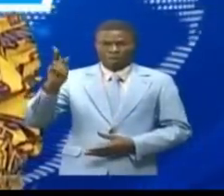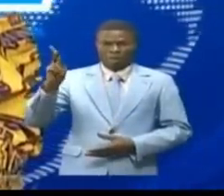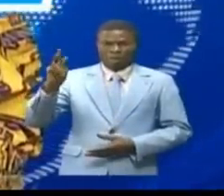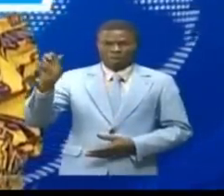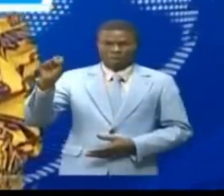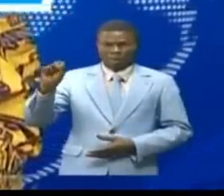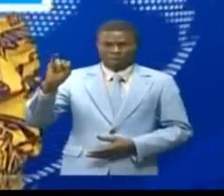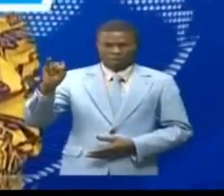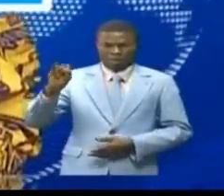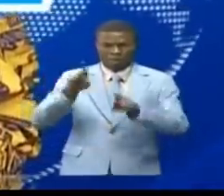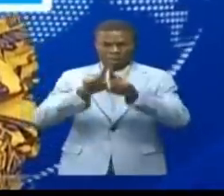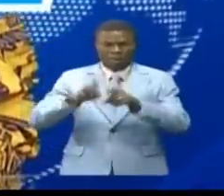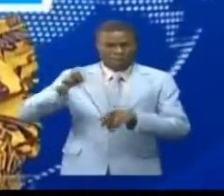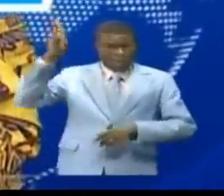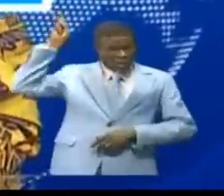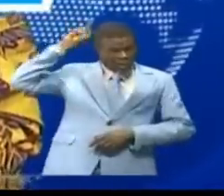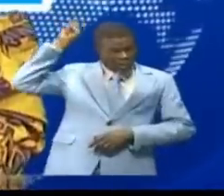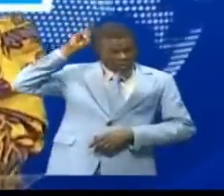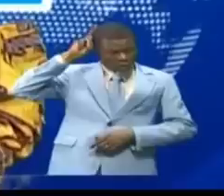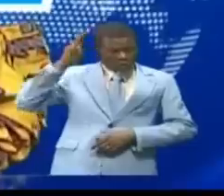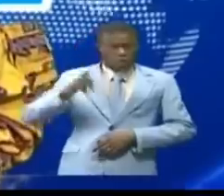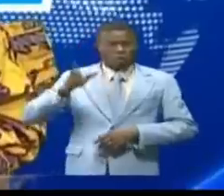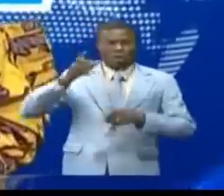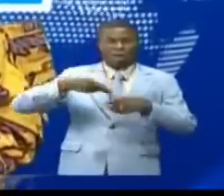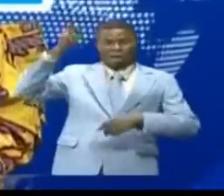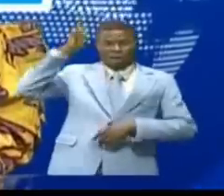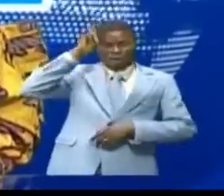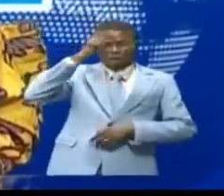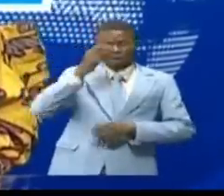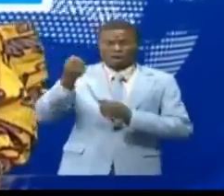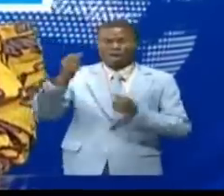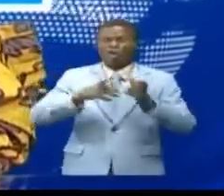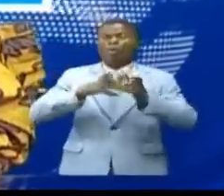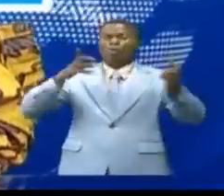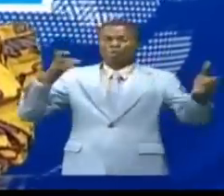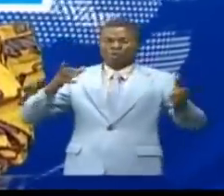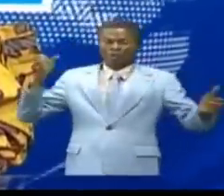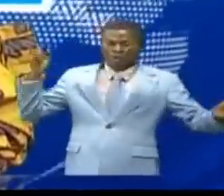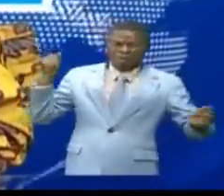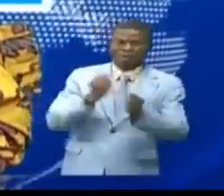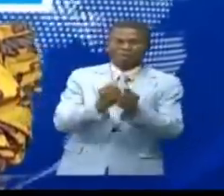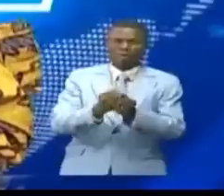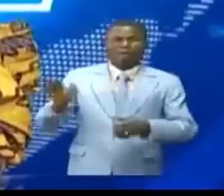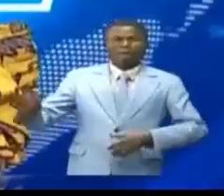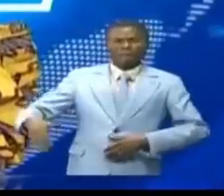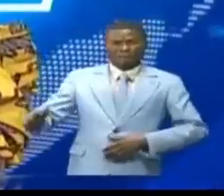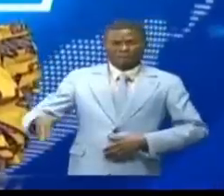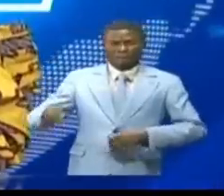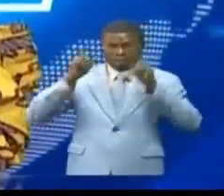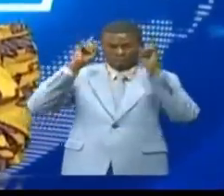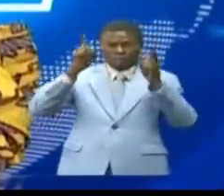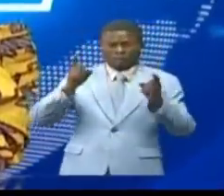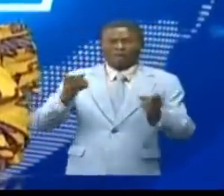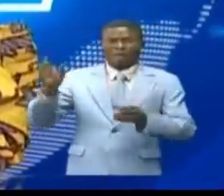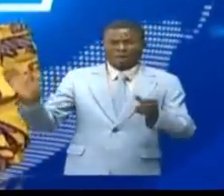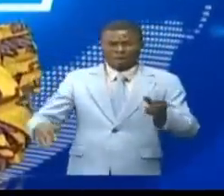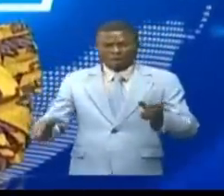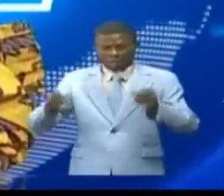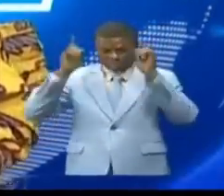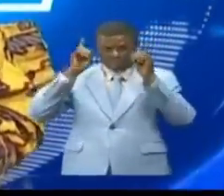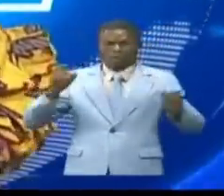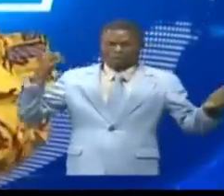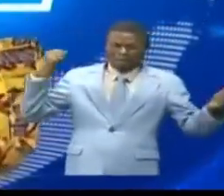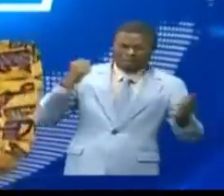Nous sommes dans l'espace Grand Katanga. Un camion ben a percuté un taxi-bus qui à son tour est allé finir